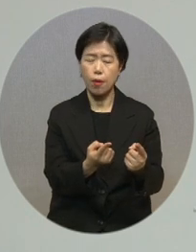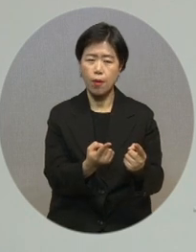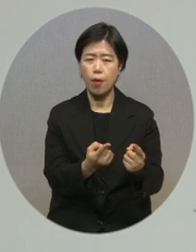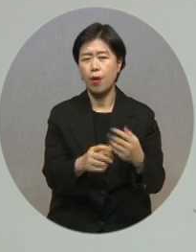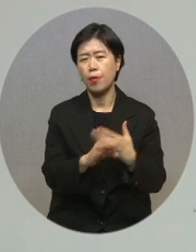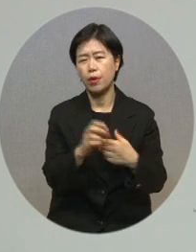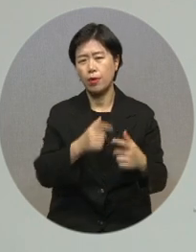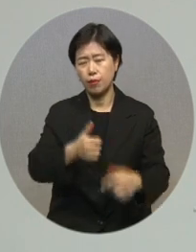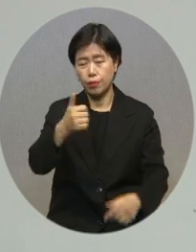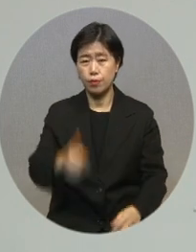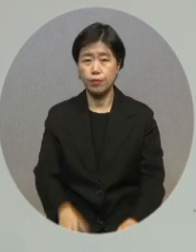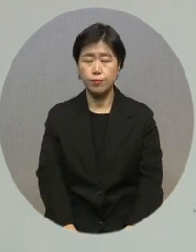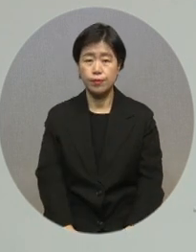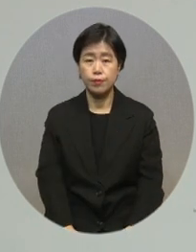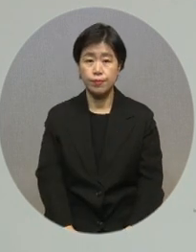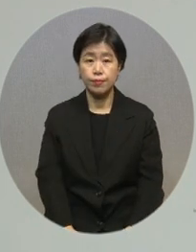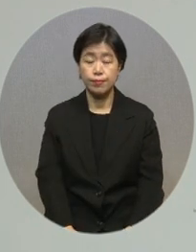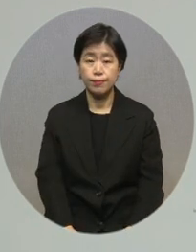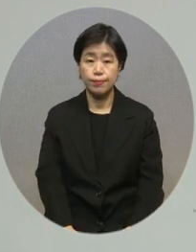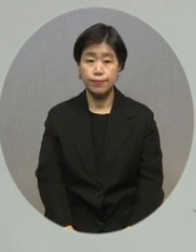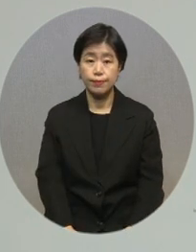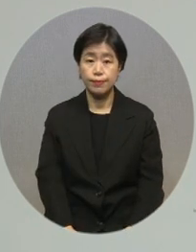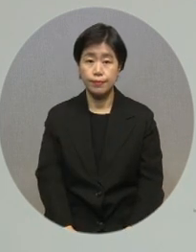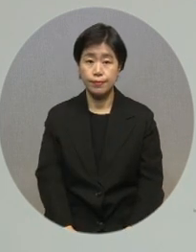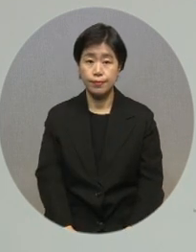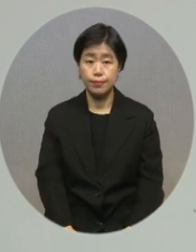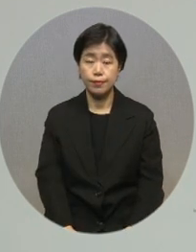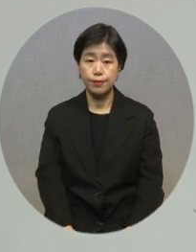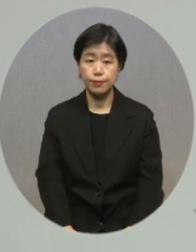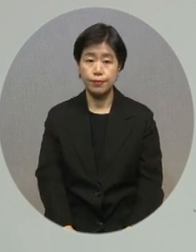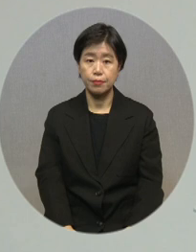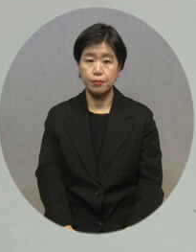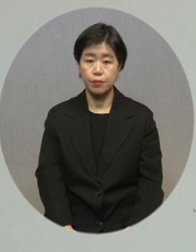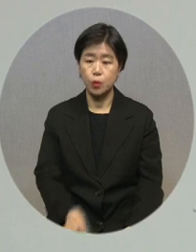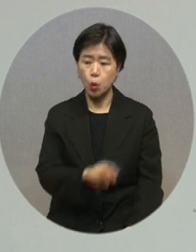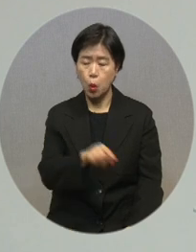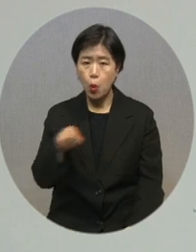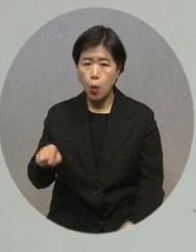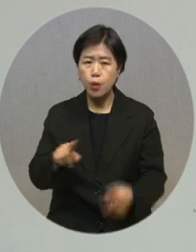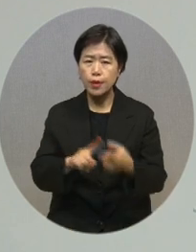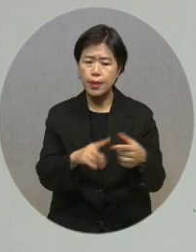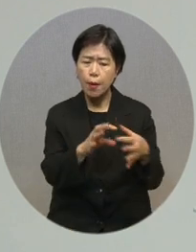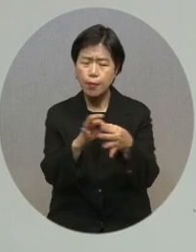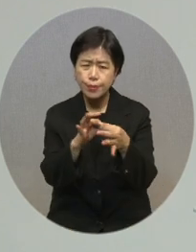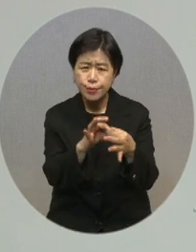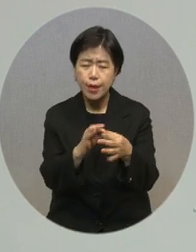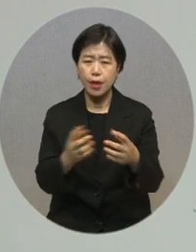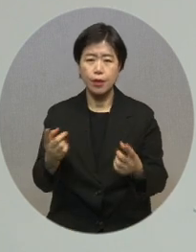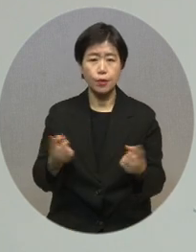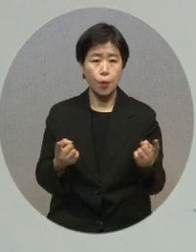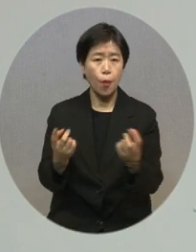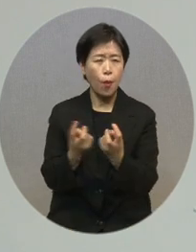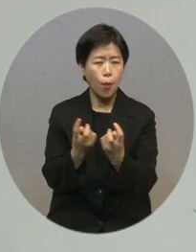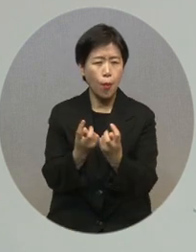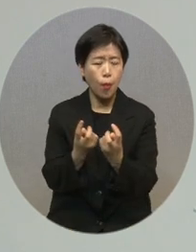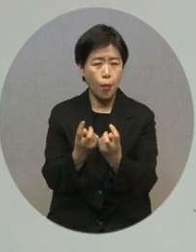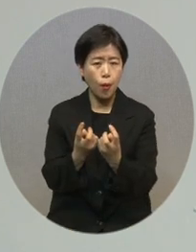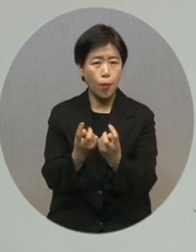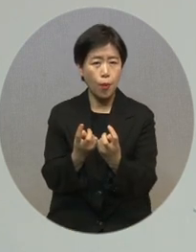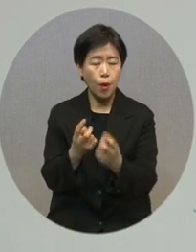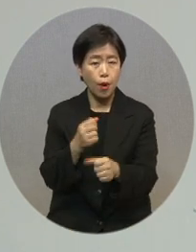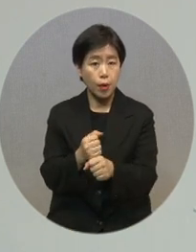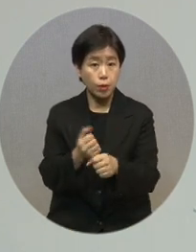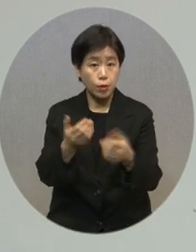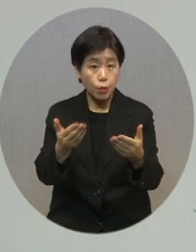시간 단축이라고 예. 하는데요. 그런 환경과 그 유연 근무제를 결합을 해서 그러니까 부모가